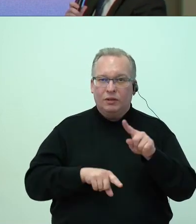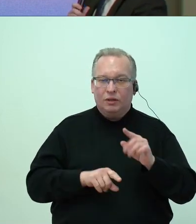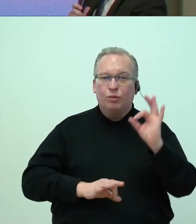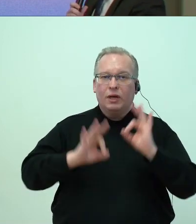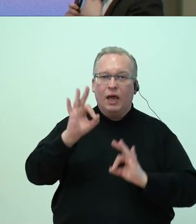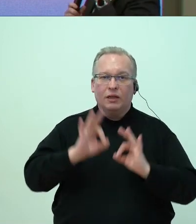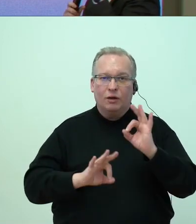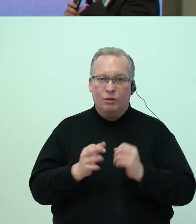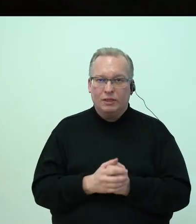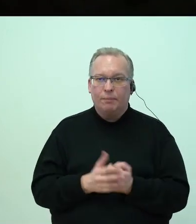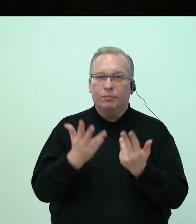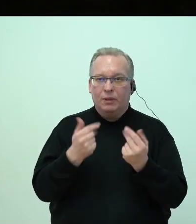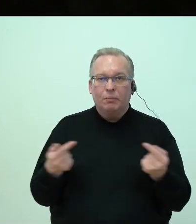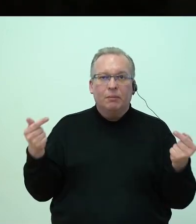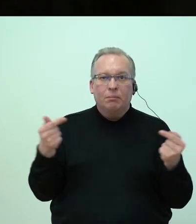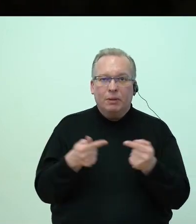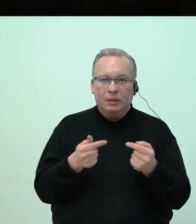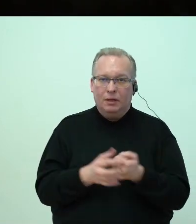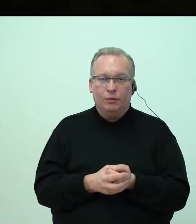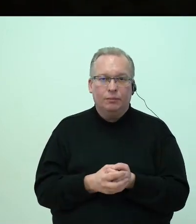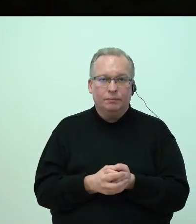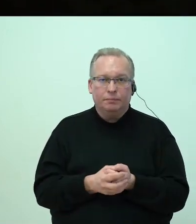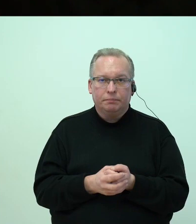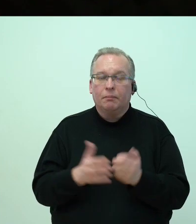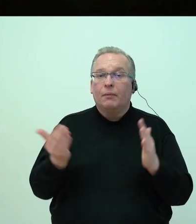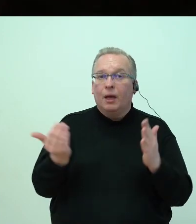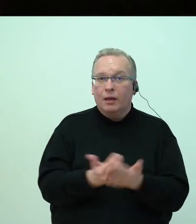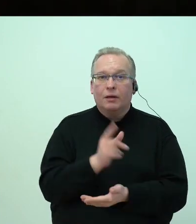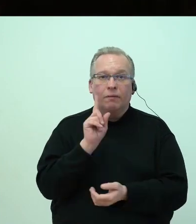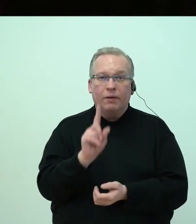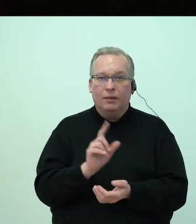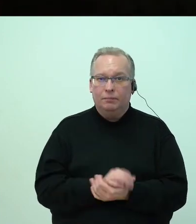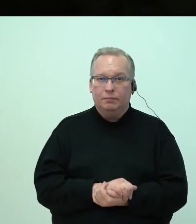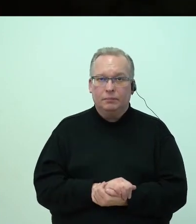reitinguose. Taip, pritariu jums. Ir vėlgi,